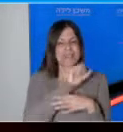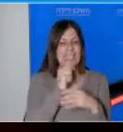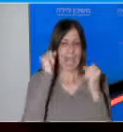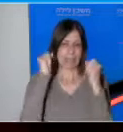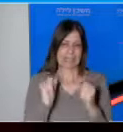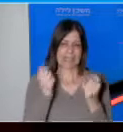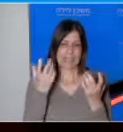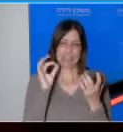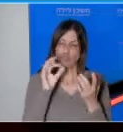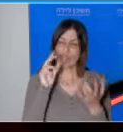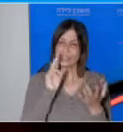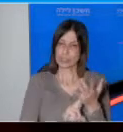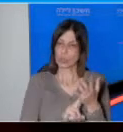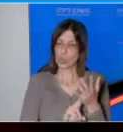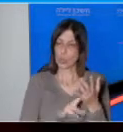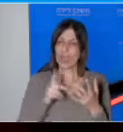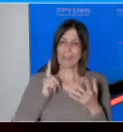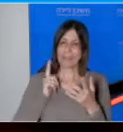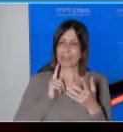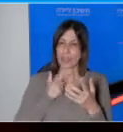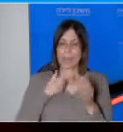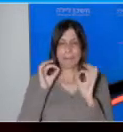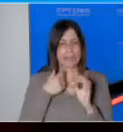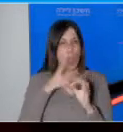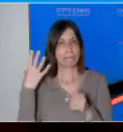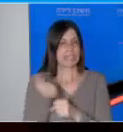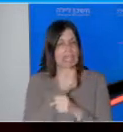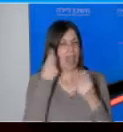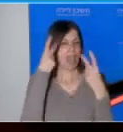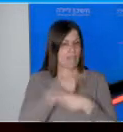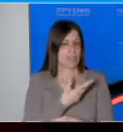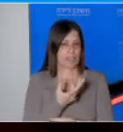הבסיסית של הזכות לפרטיות, אני באמת לא מצליחה להבין את